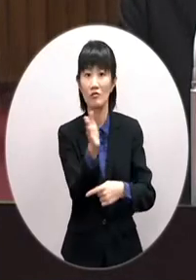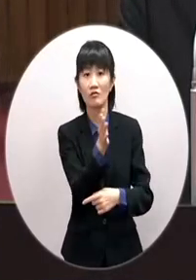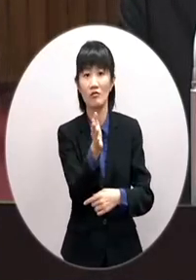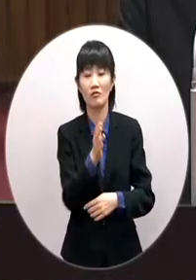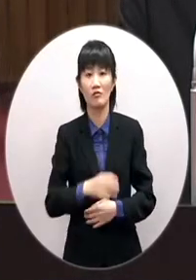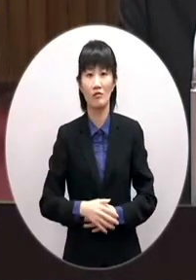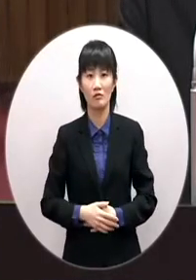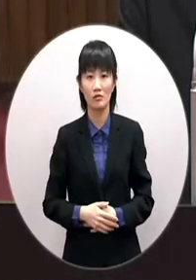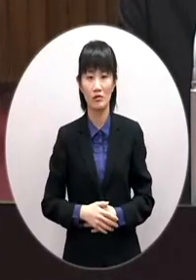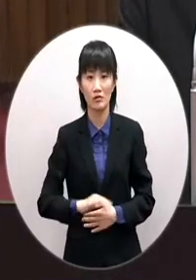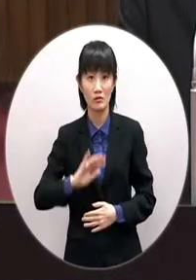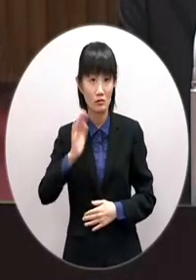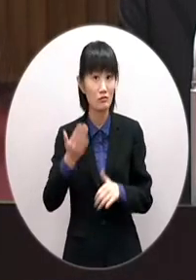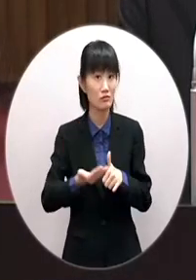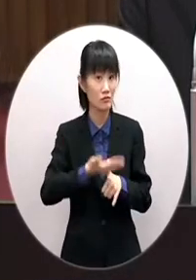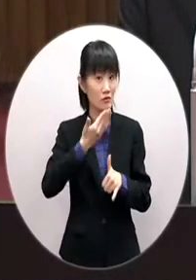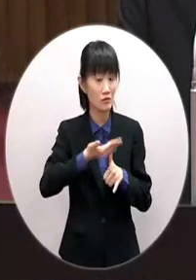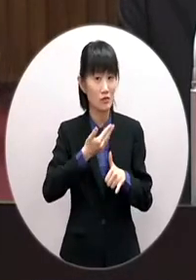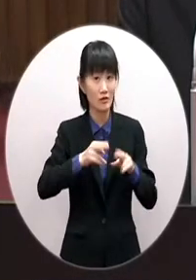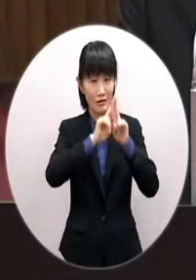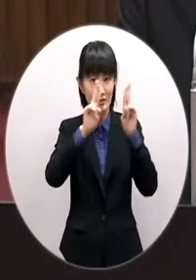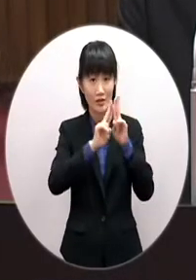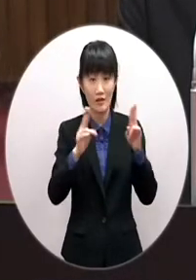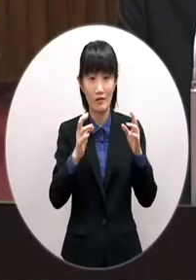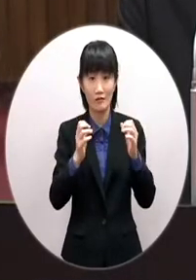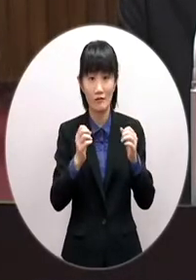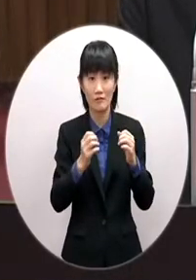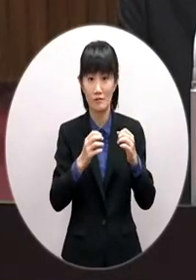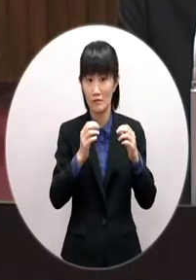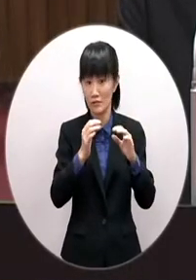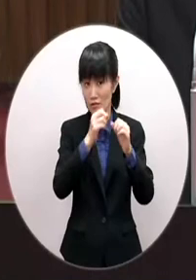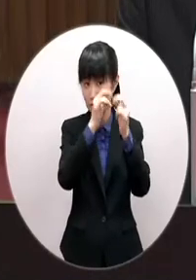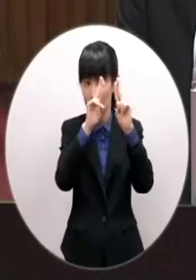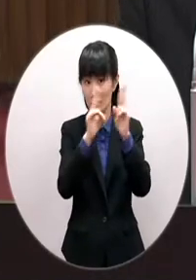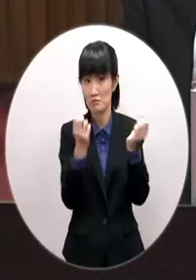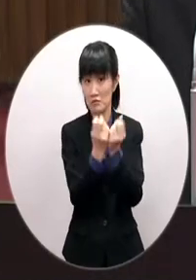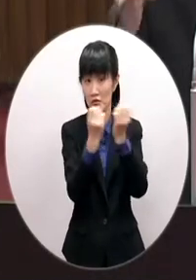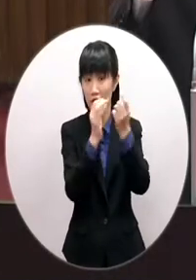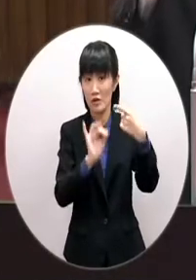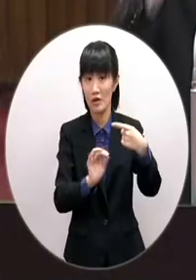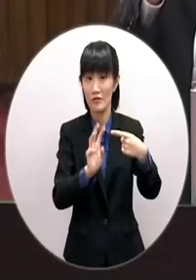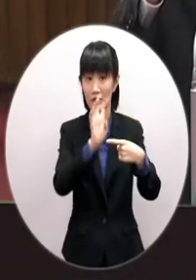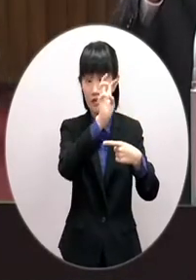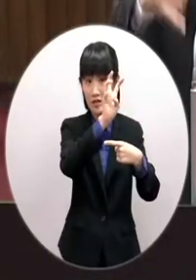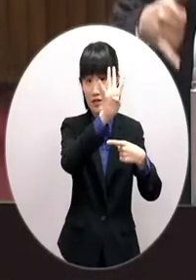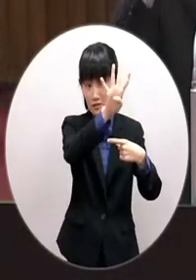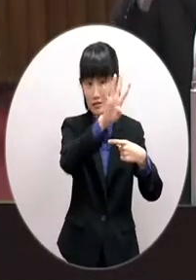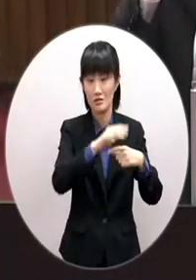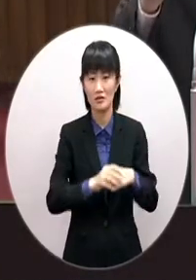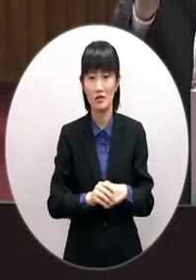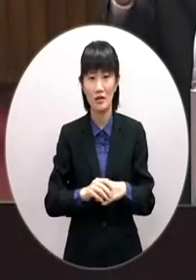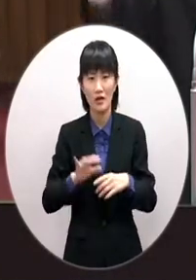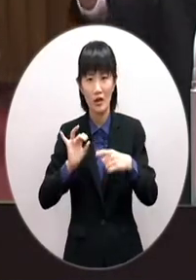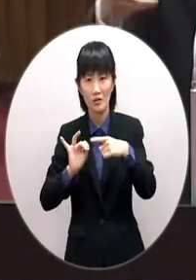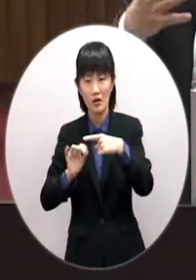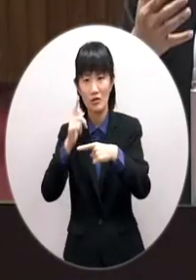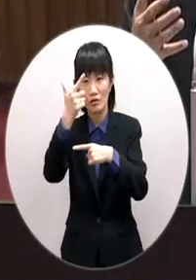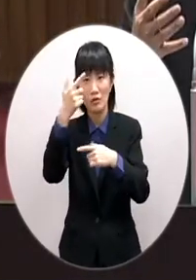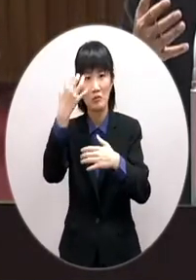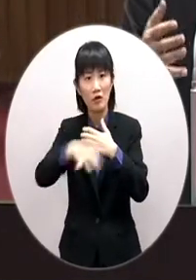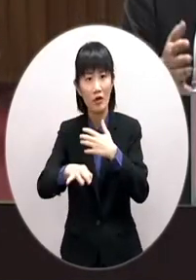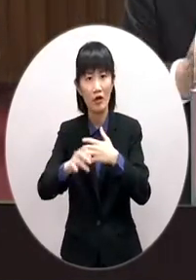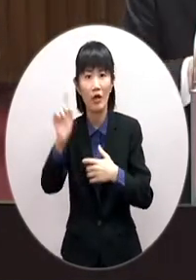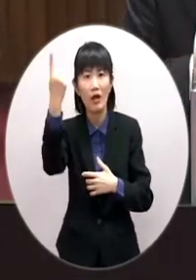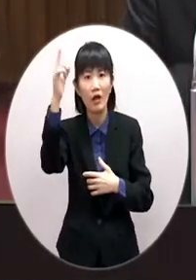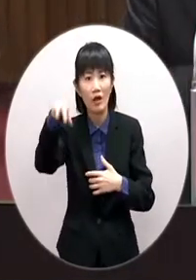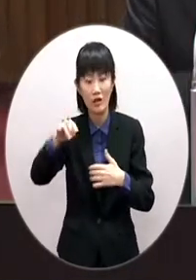40%，可是呢，北部的供电才只34%而已。换句话，它有6%目前的用电是来自中